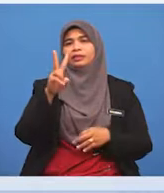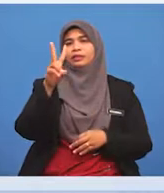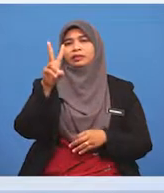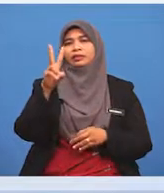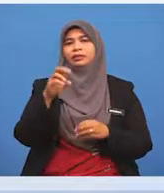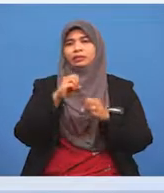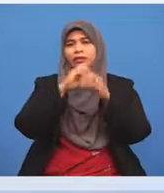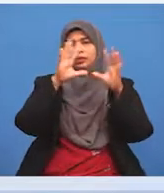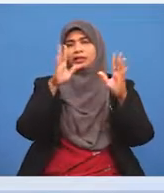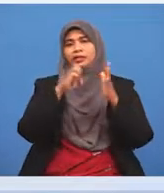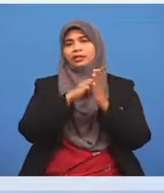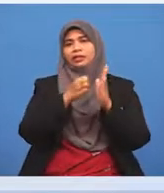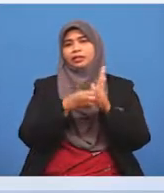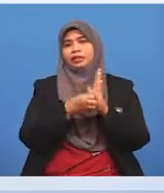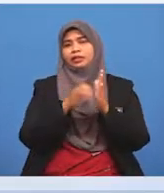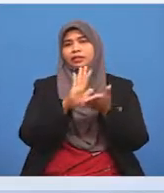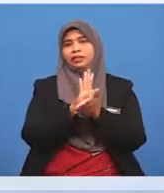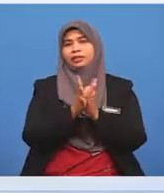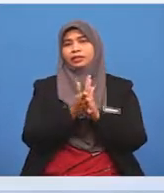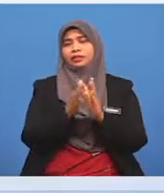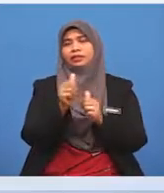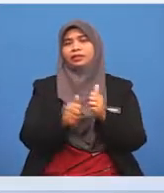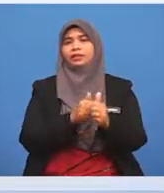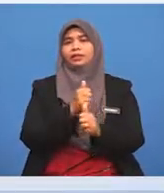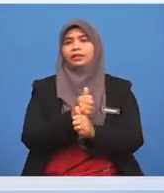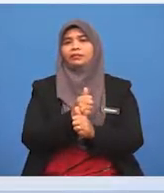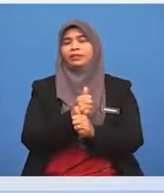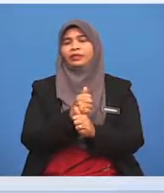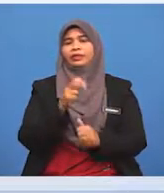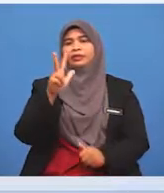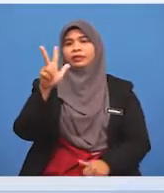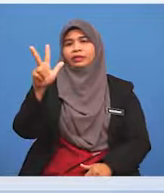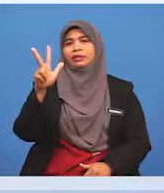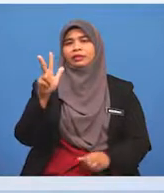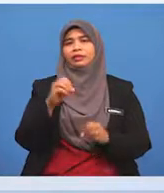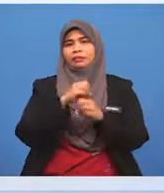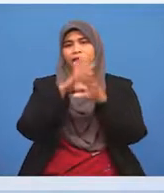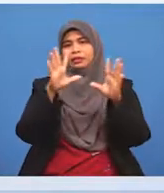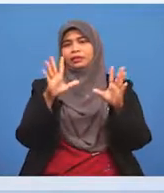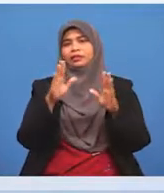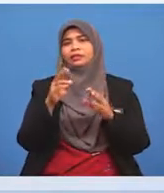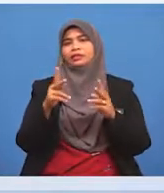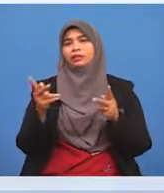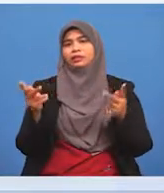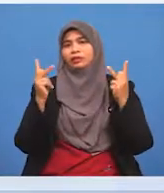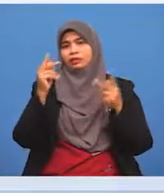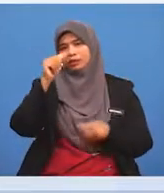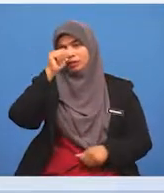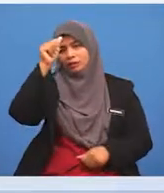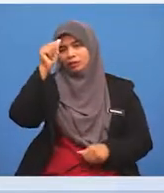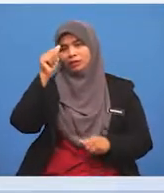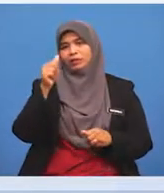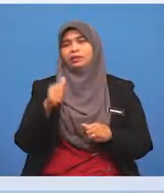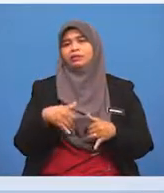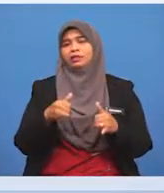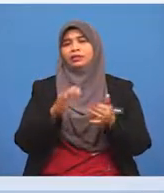menerangkan pengertian kejadian alam. Yang ketiga, menjelaskan kekuasaan Allah